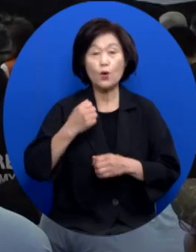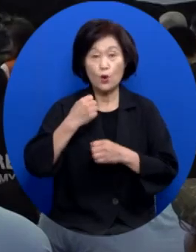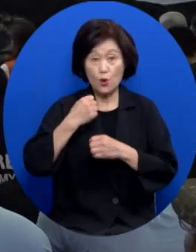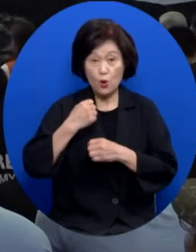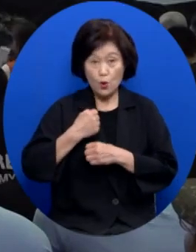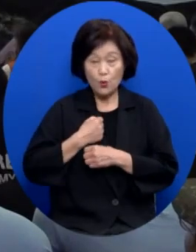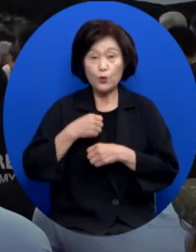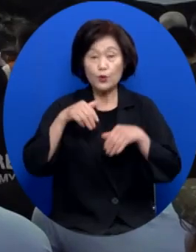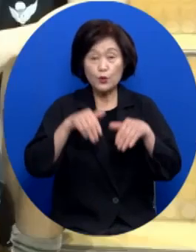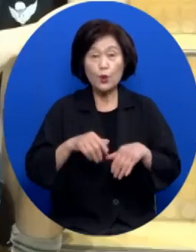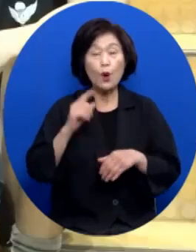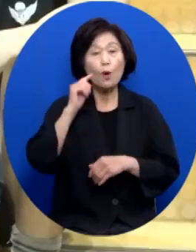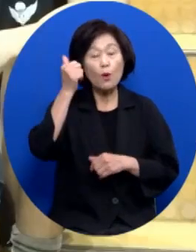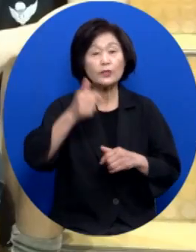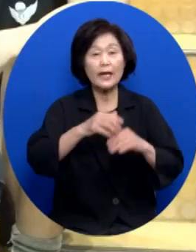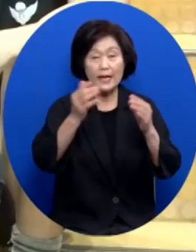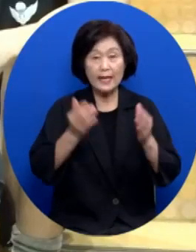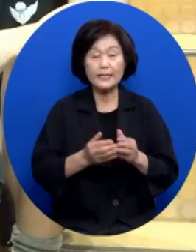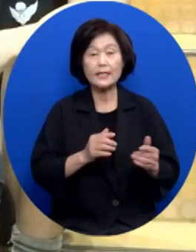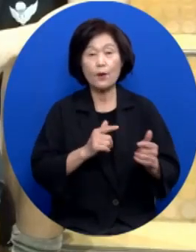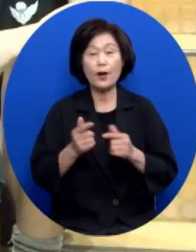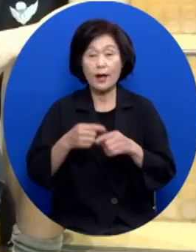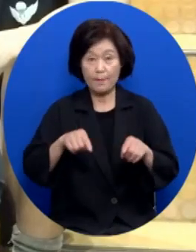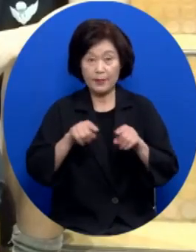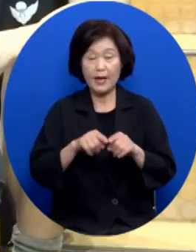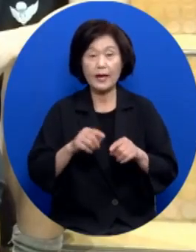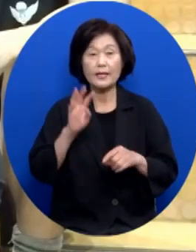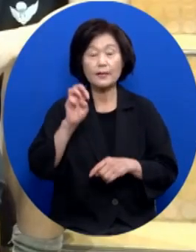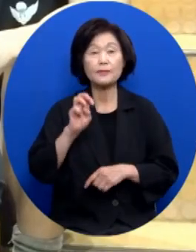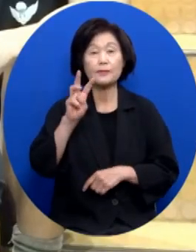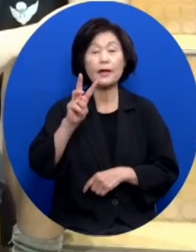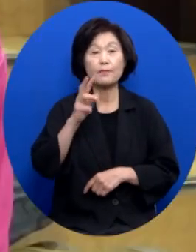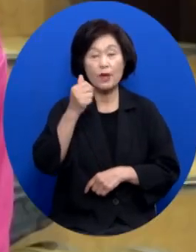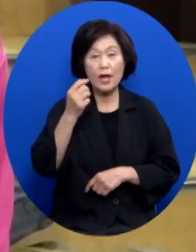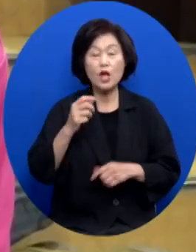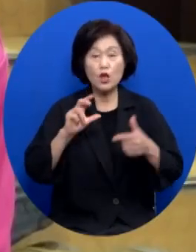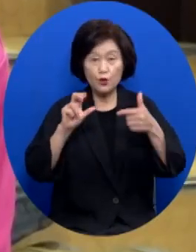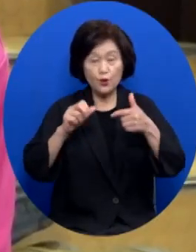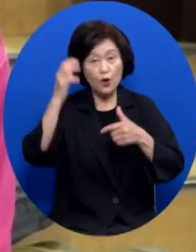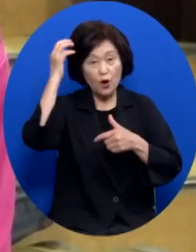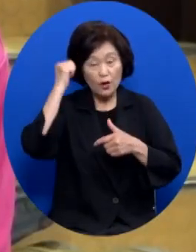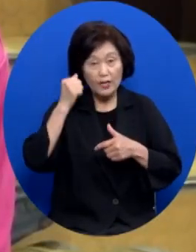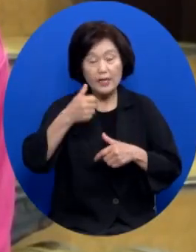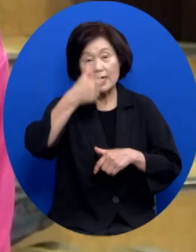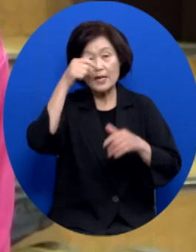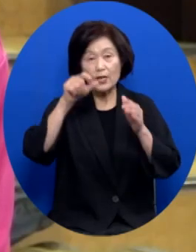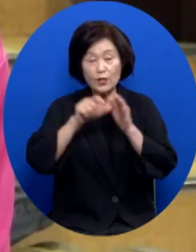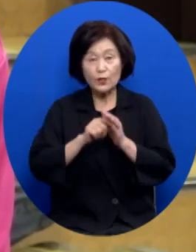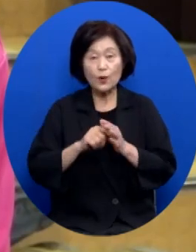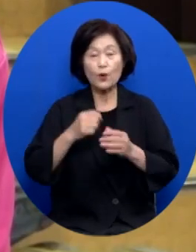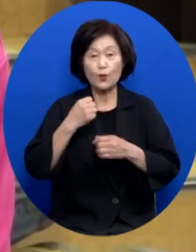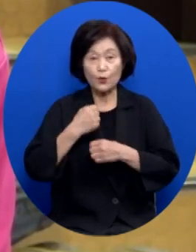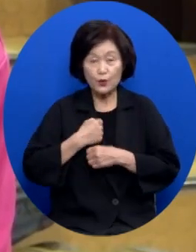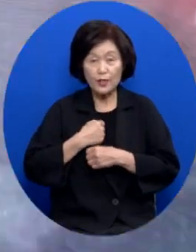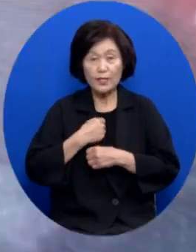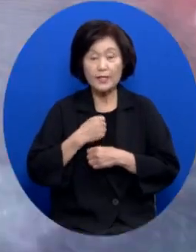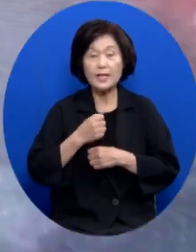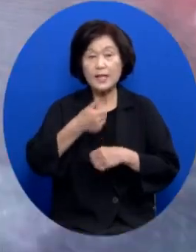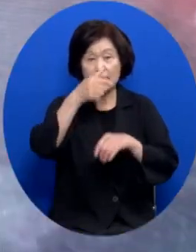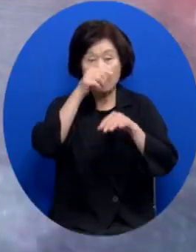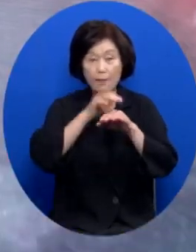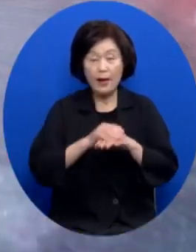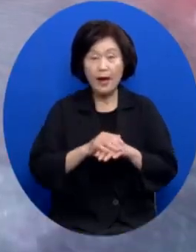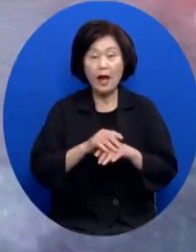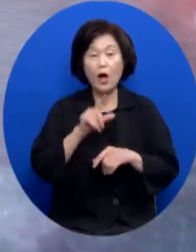한국군종목사단과 한국기독군인연합회가 주관하는 제33회 6.25 상기 기독장병 구국성회가 오산리 최자실